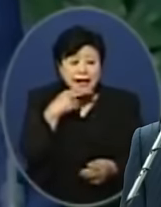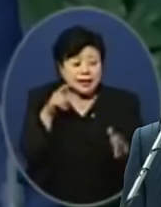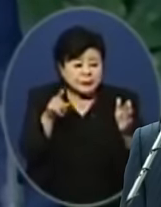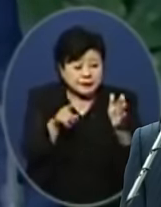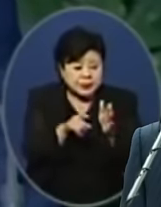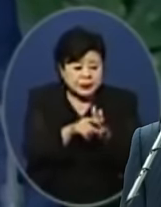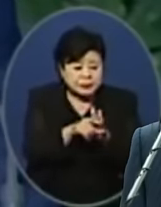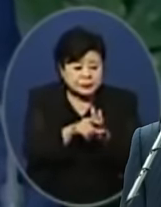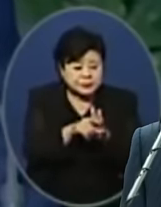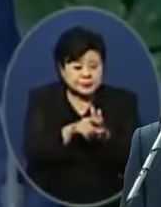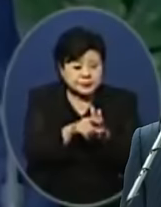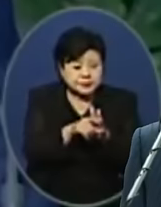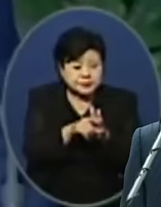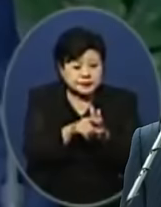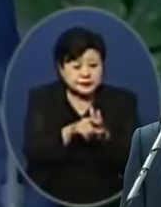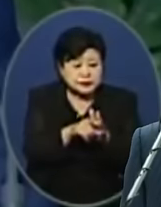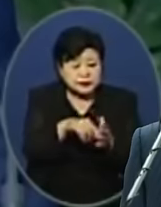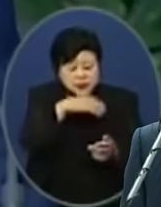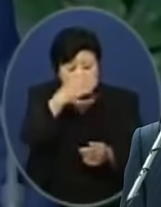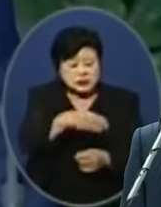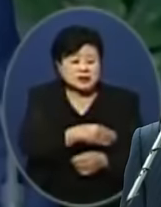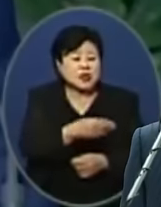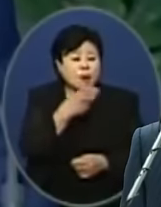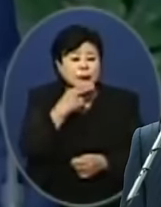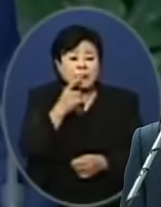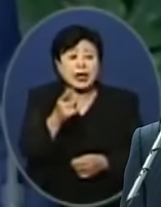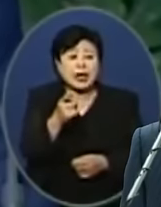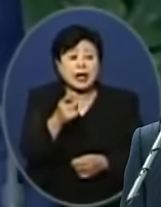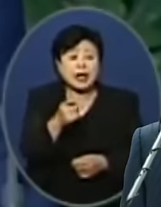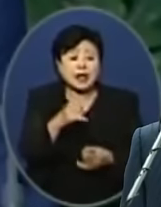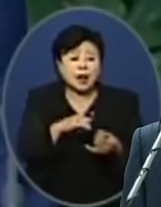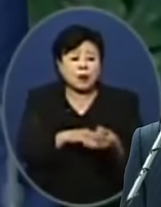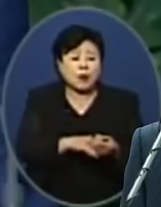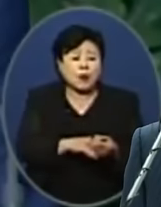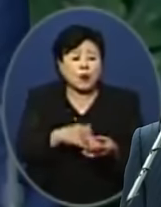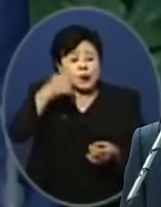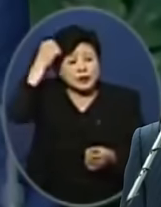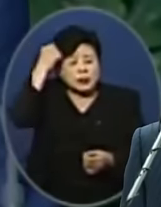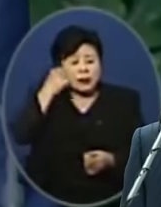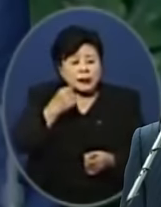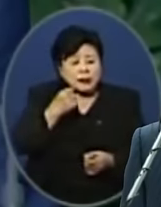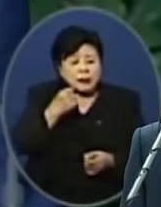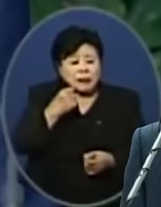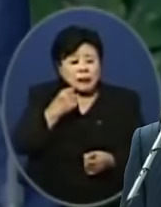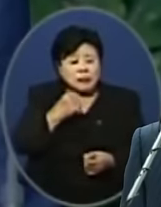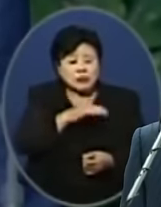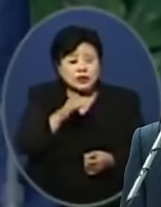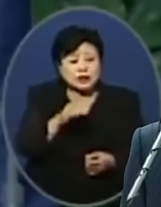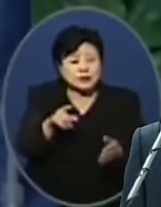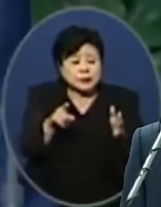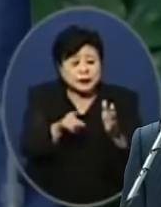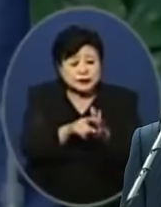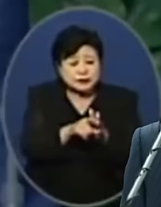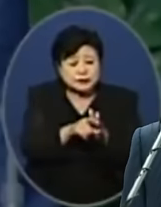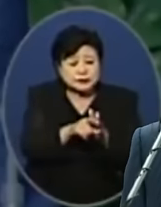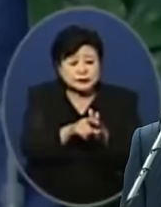너는 무능한 사람이라고 그런 말인데, 꼭 잊지 말 것은 우리는 우리